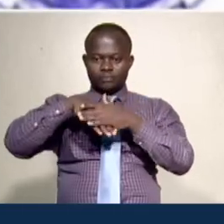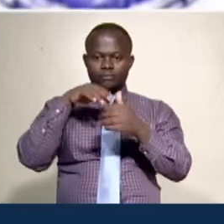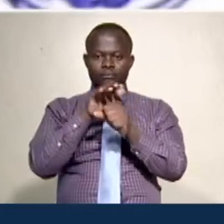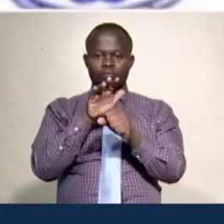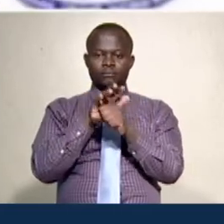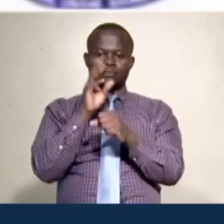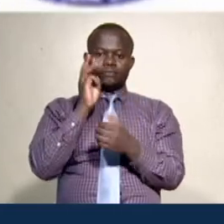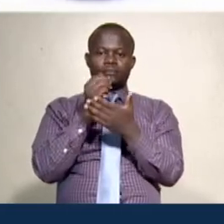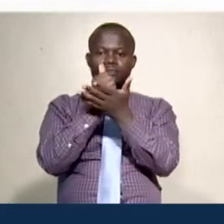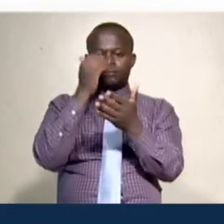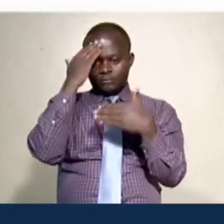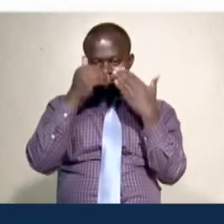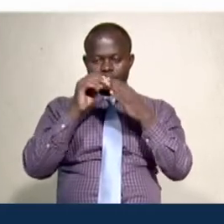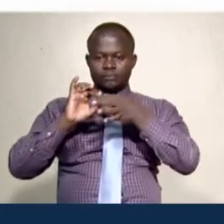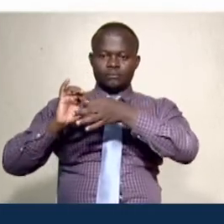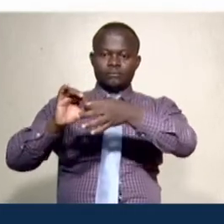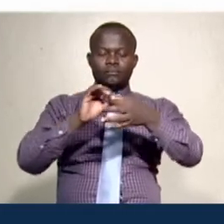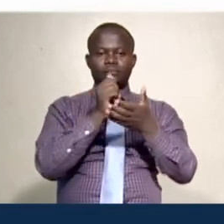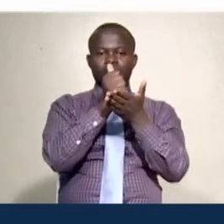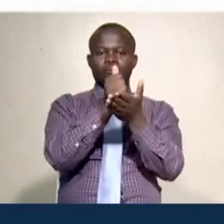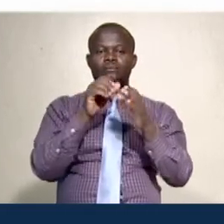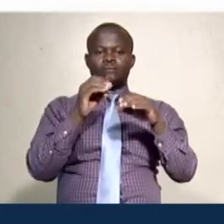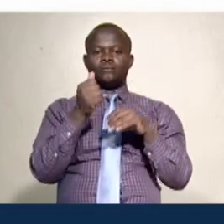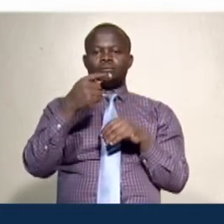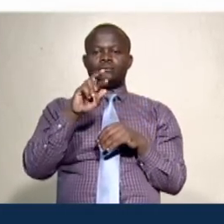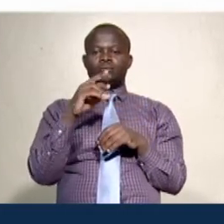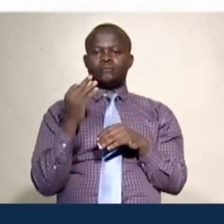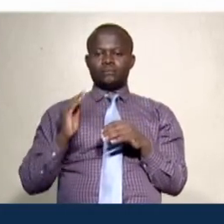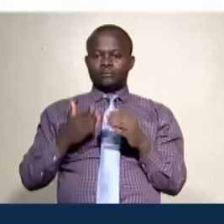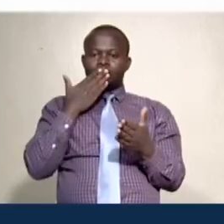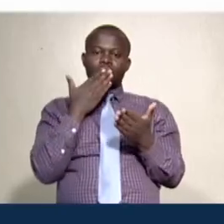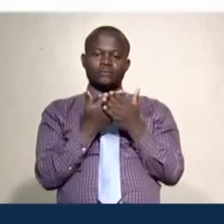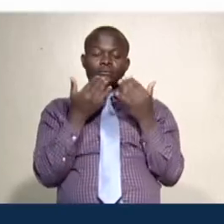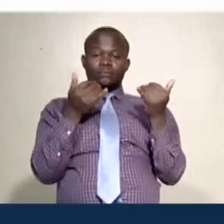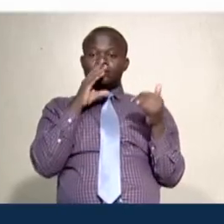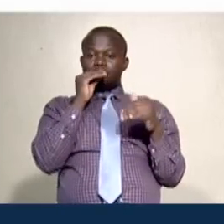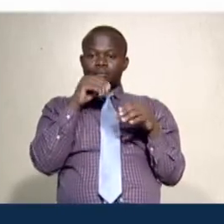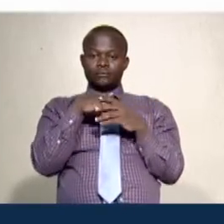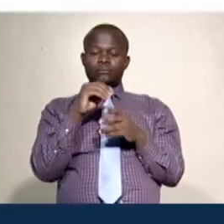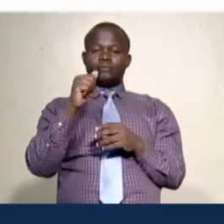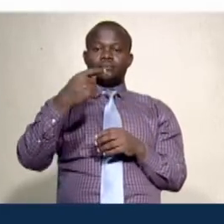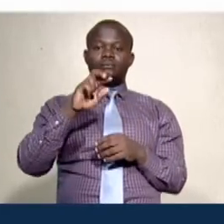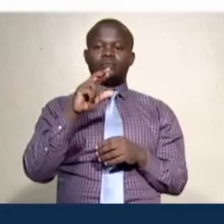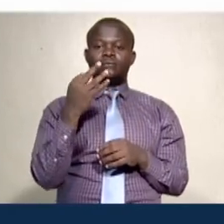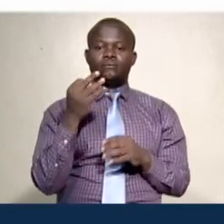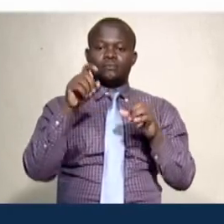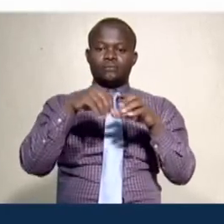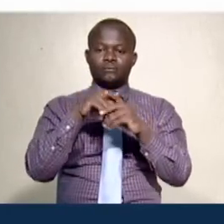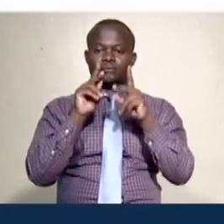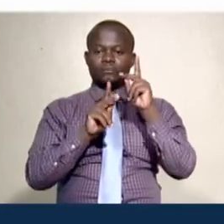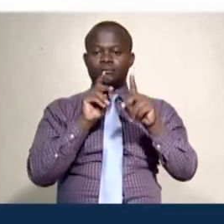cyane bazafatanya kugira ngo babashe gufasha ikipe ya APR kwitwara neza. Ibiri kuvugwa nuko APR igomba kuzana abanyamahanga muri